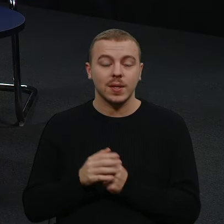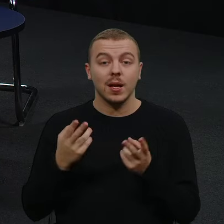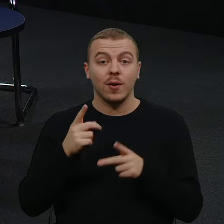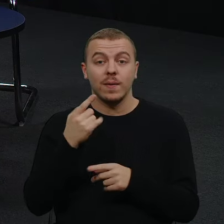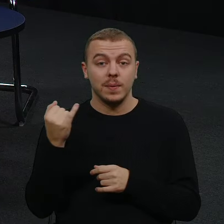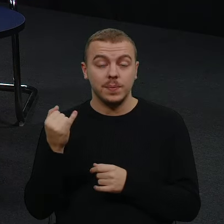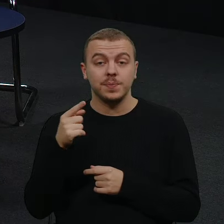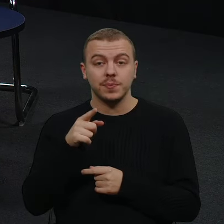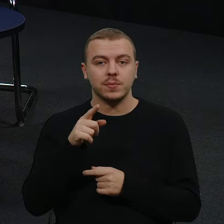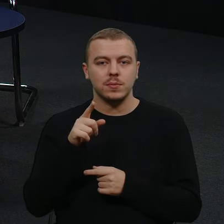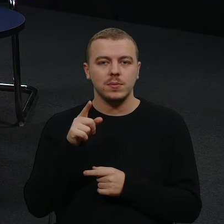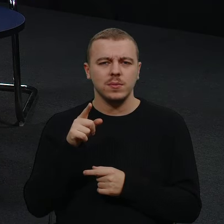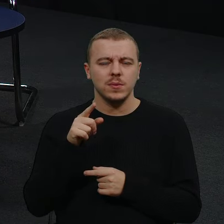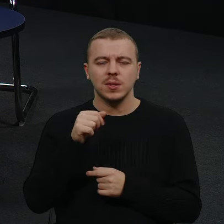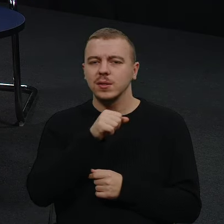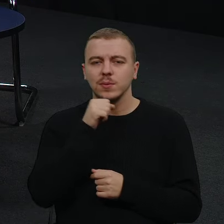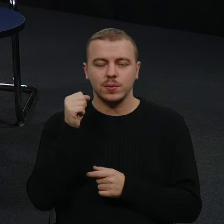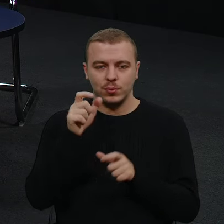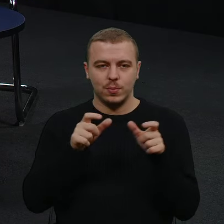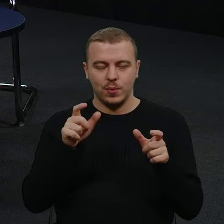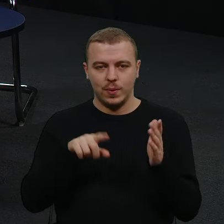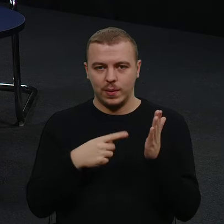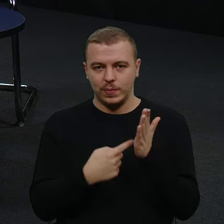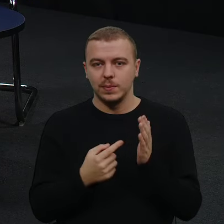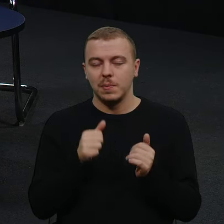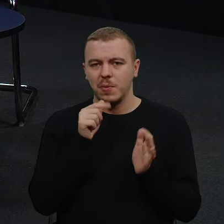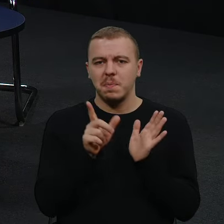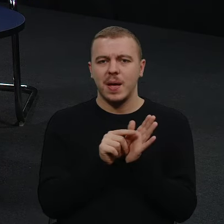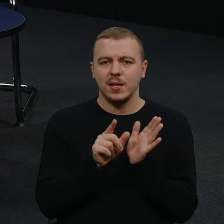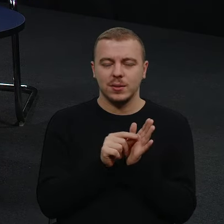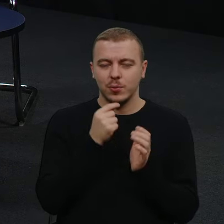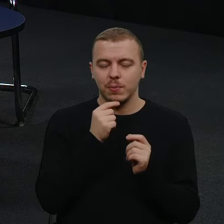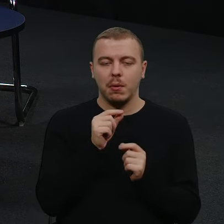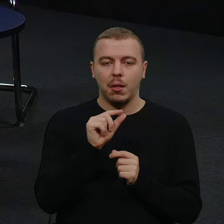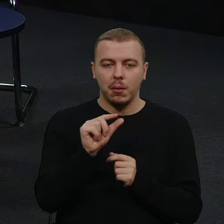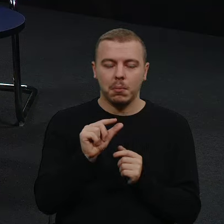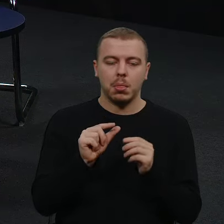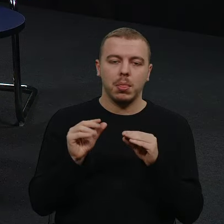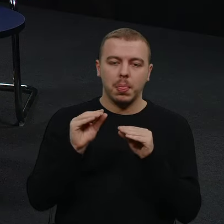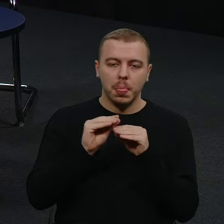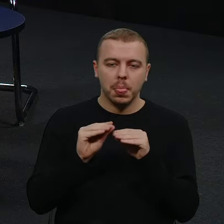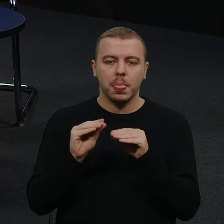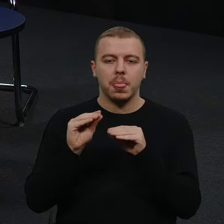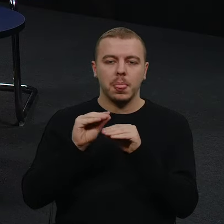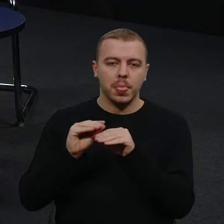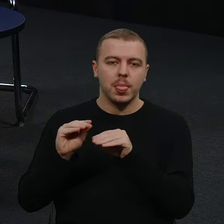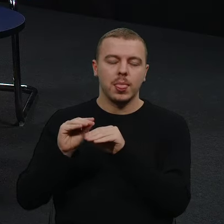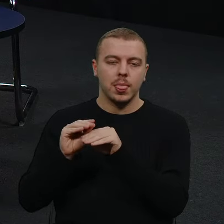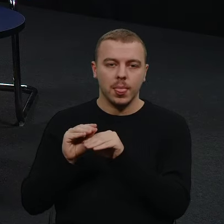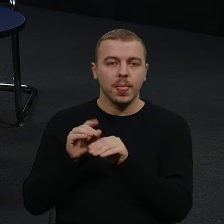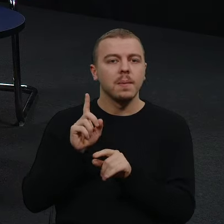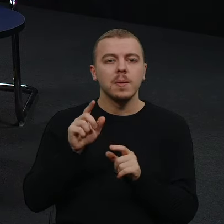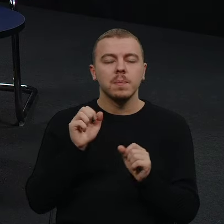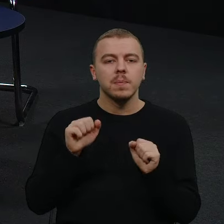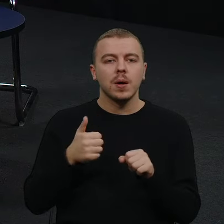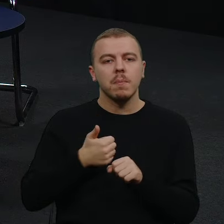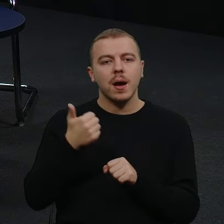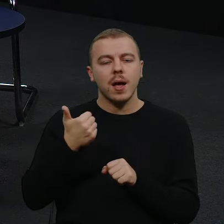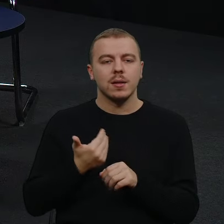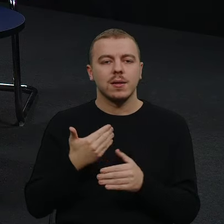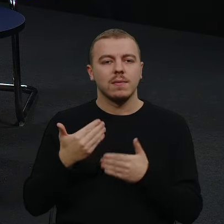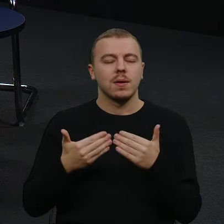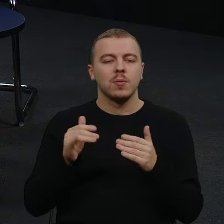minutėlė senjorų klausimas. Tos pensijos po šiek tiek didėja, bet kaip pagerinti senjorų